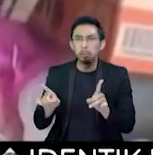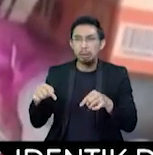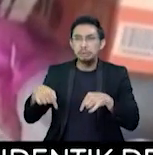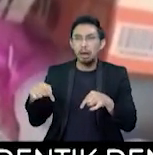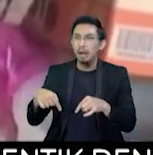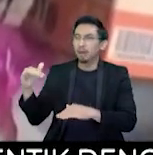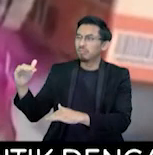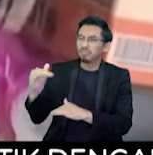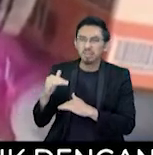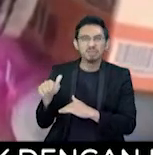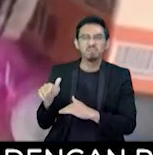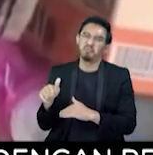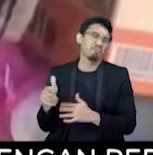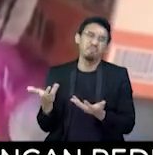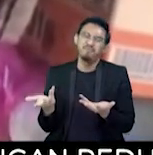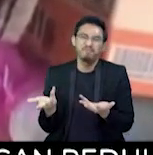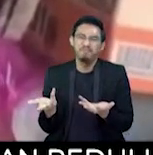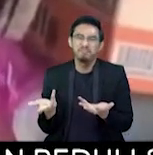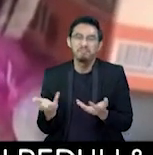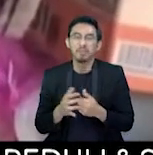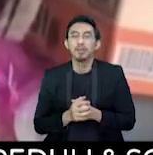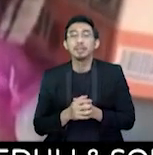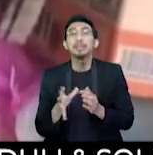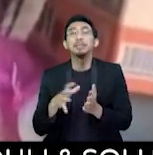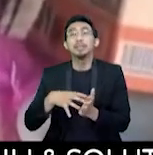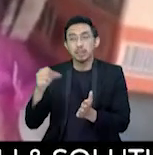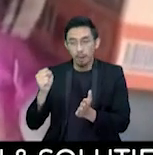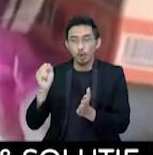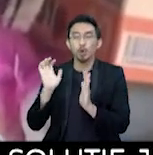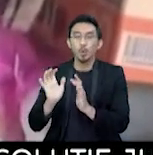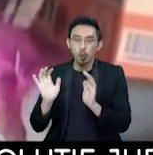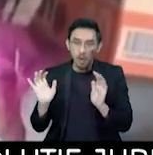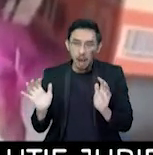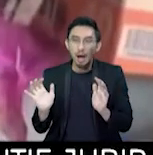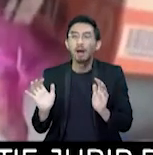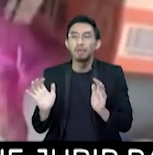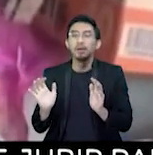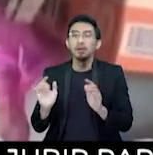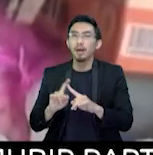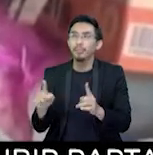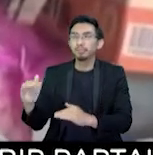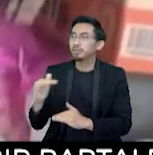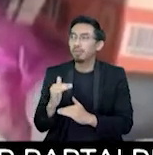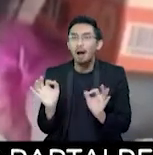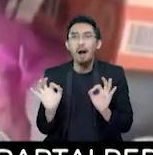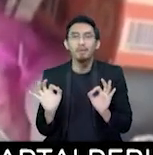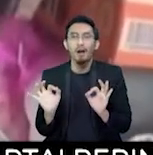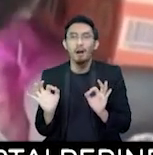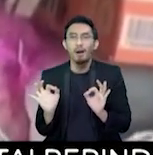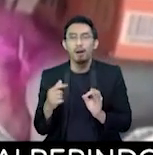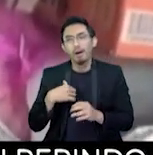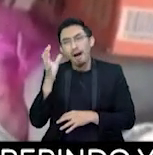proses tapi Joe minyak Enggak ada enggak tahu pada kemana Kalau benar karena Iya belum belum Kapan